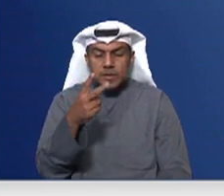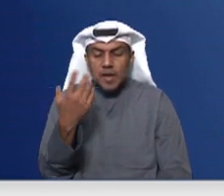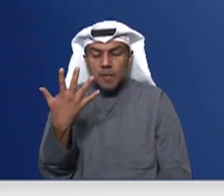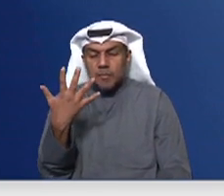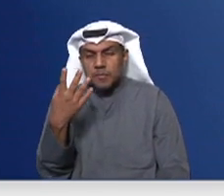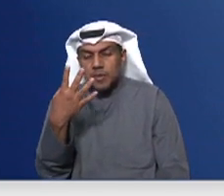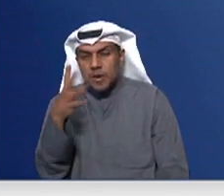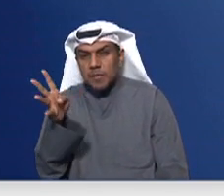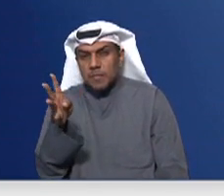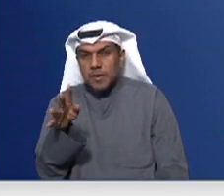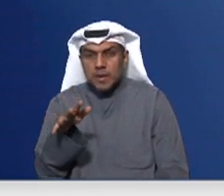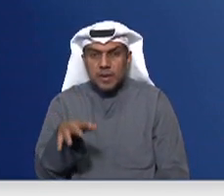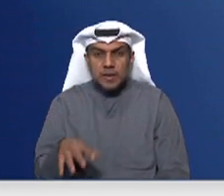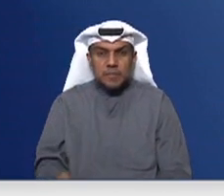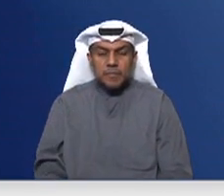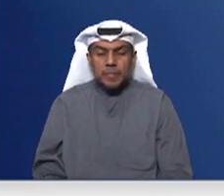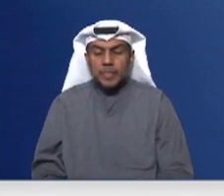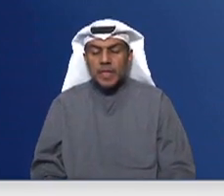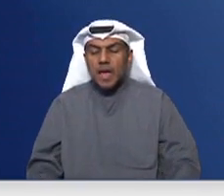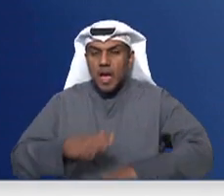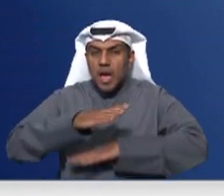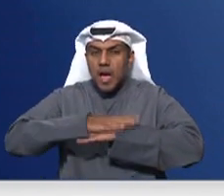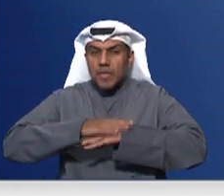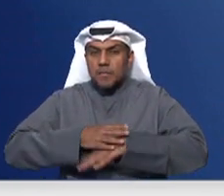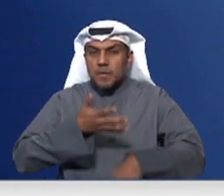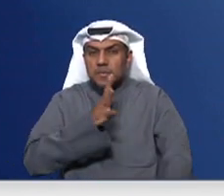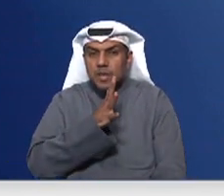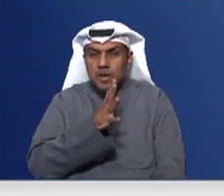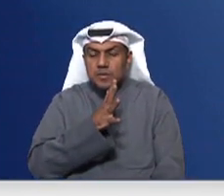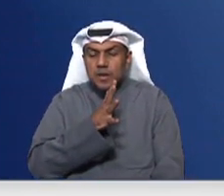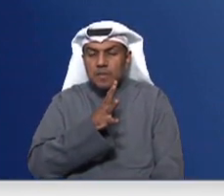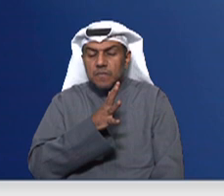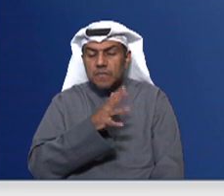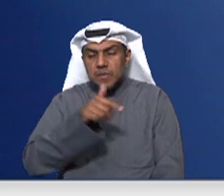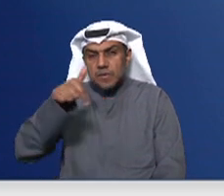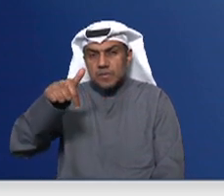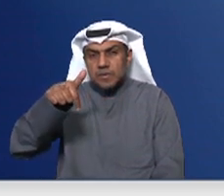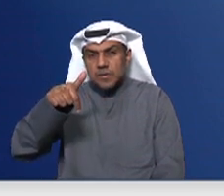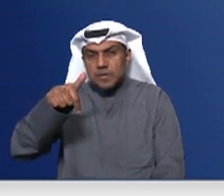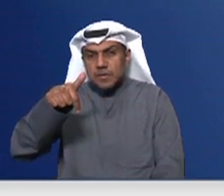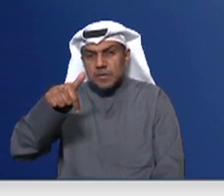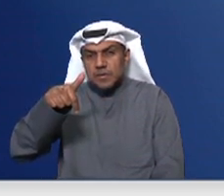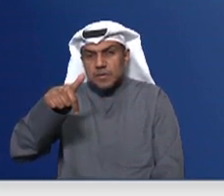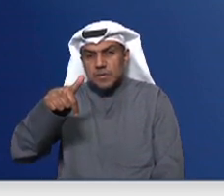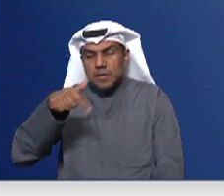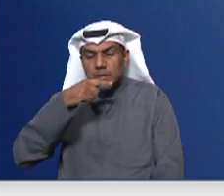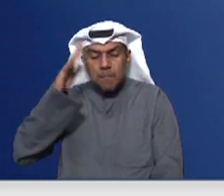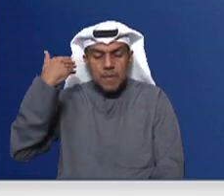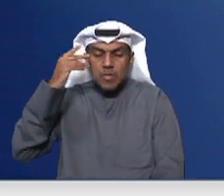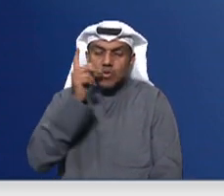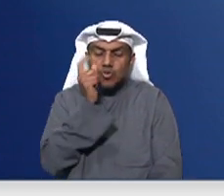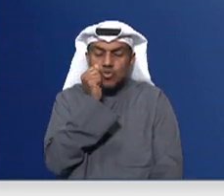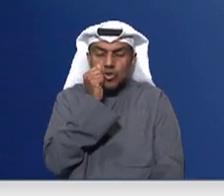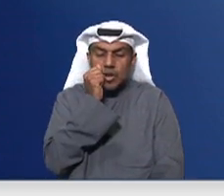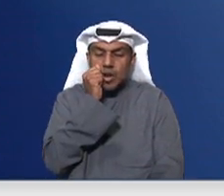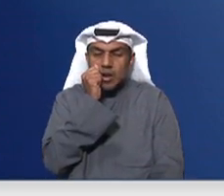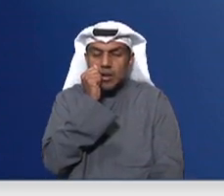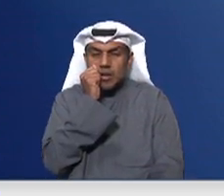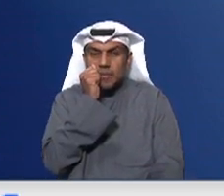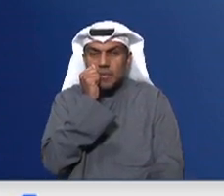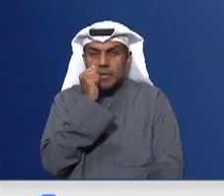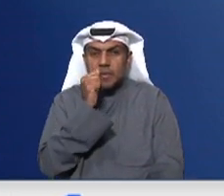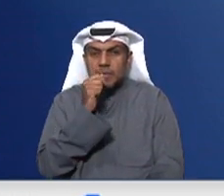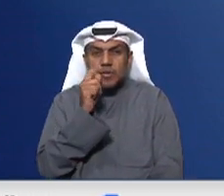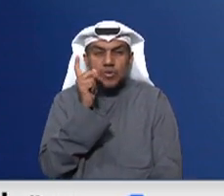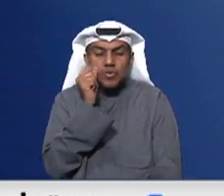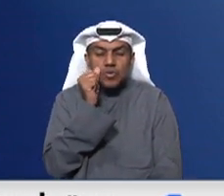27,540، عدد طلبة القسم الأدبي 15,006 متعلمين ومتعلمات، فيما بلغ عدد المتعلمين